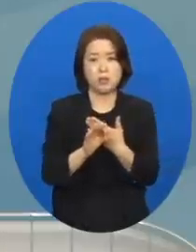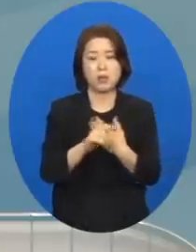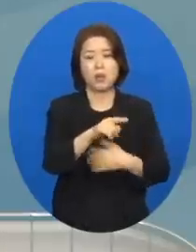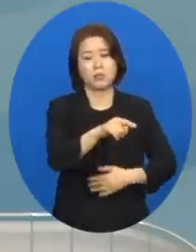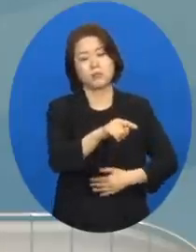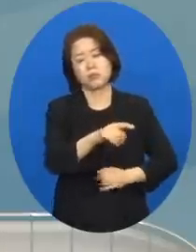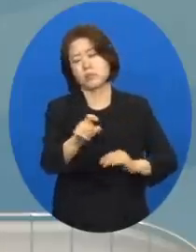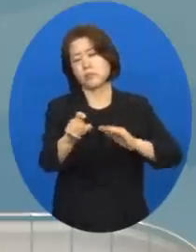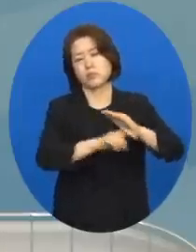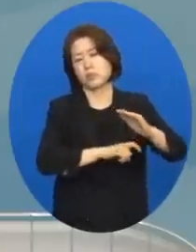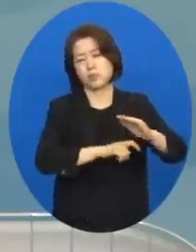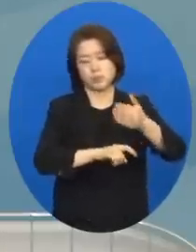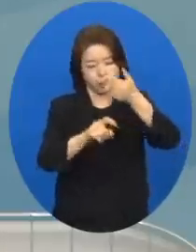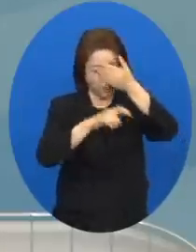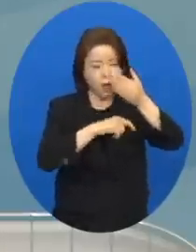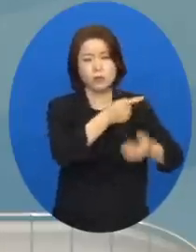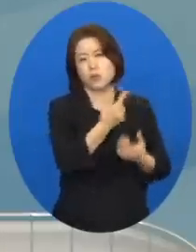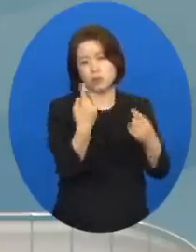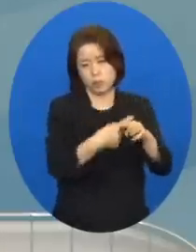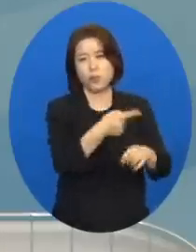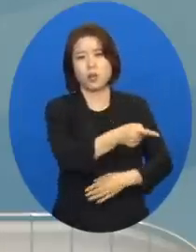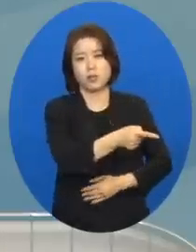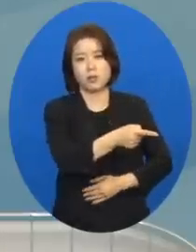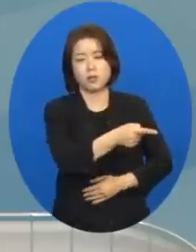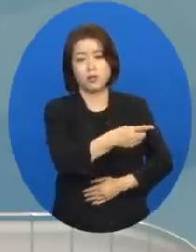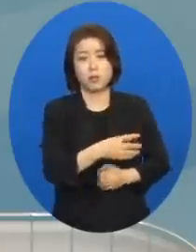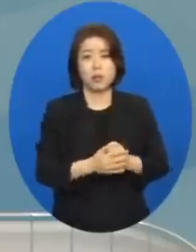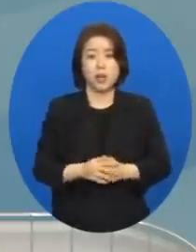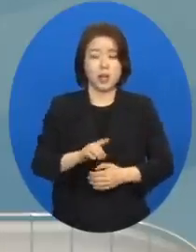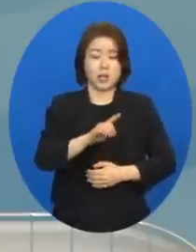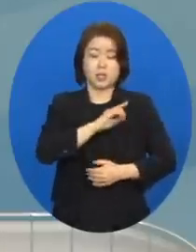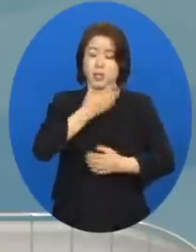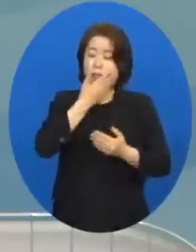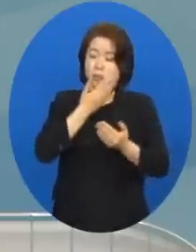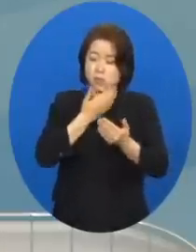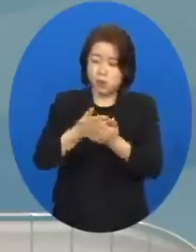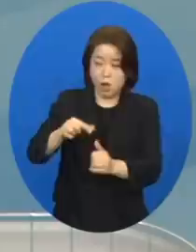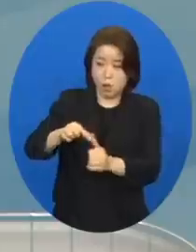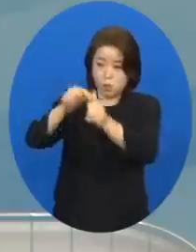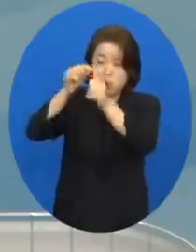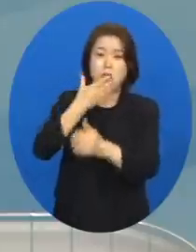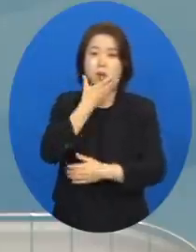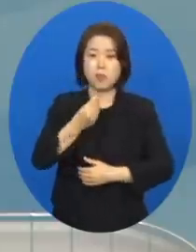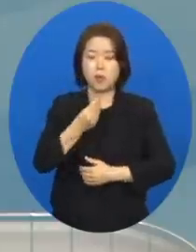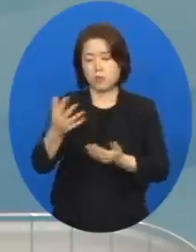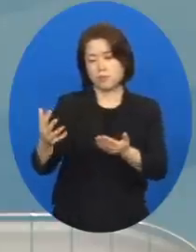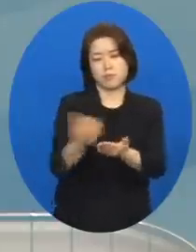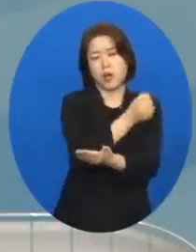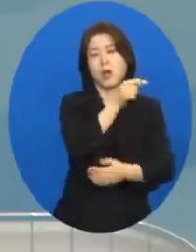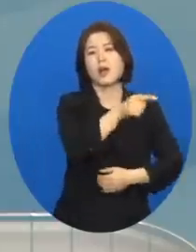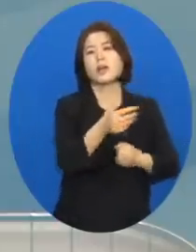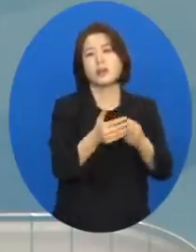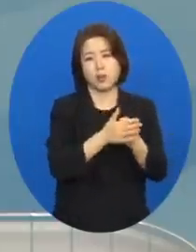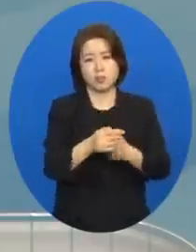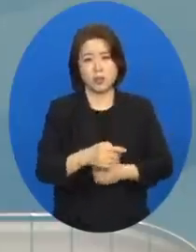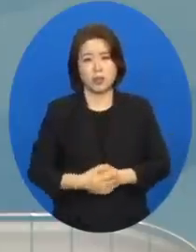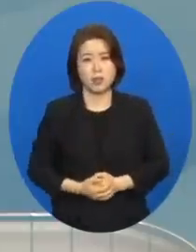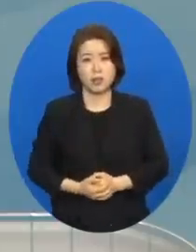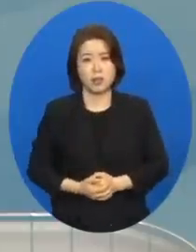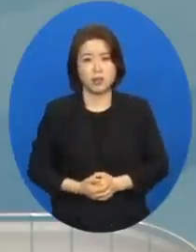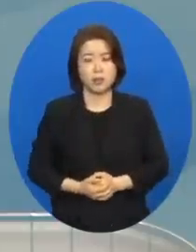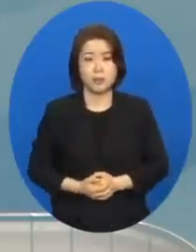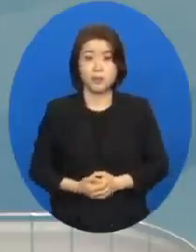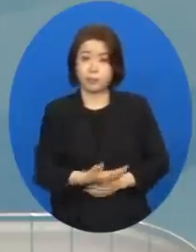절도와 강도와 같은 거죠. 가장 중요한 구원의 복을 뺏어간 것이니까.